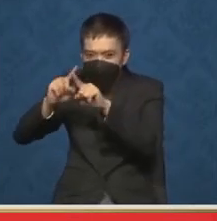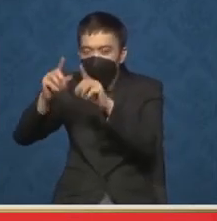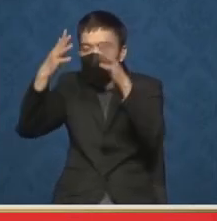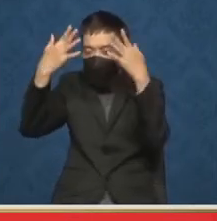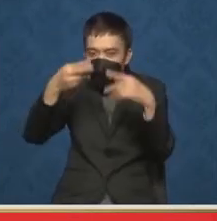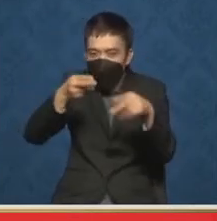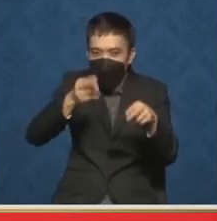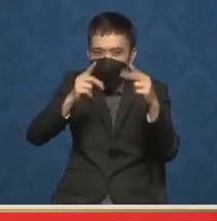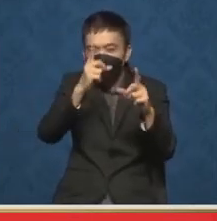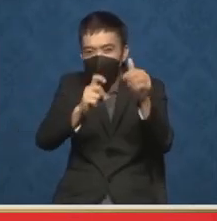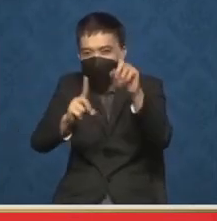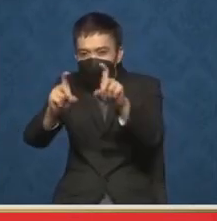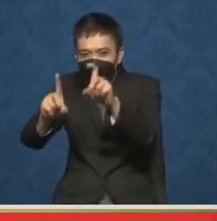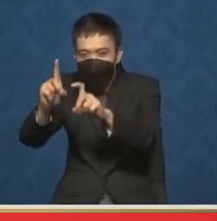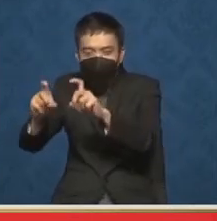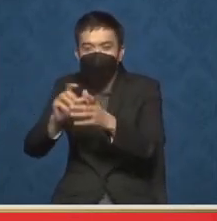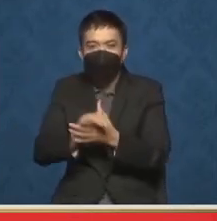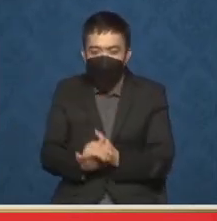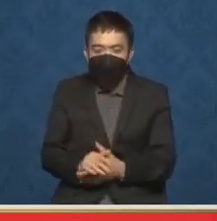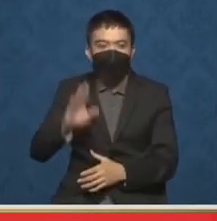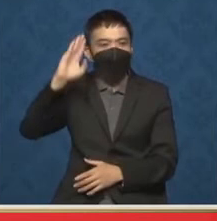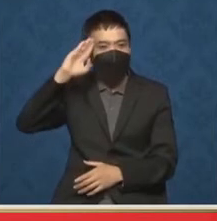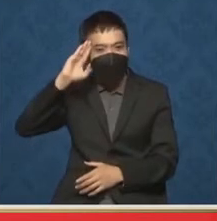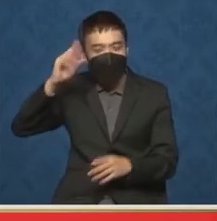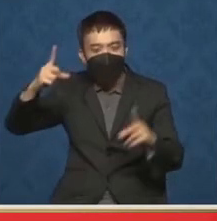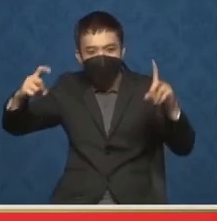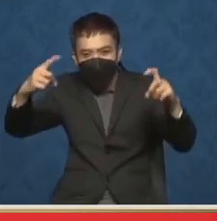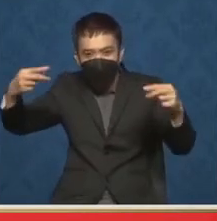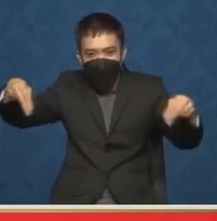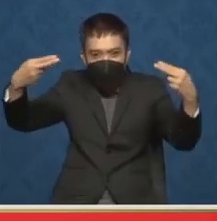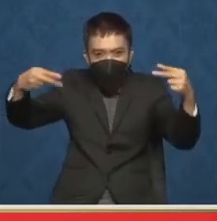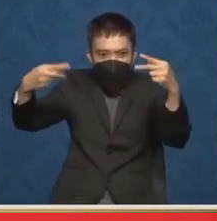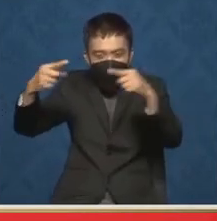าคนตหารกัทสองฝ่ายก็ลมตายกั